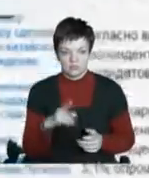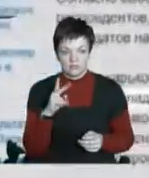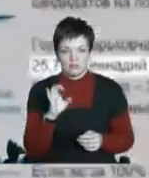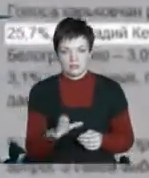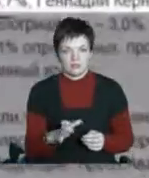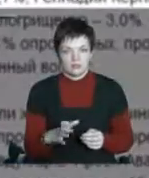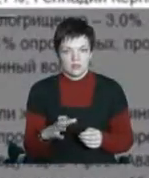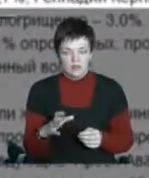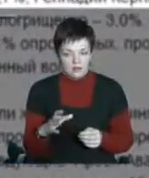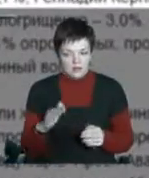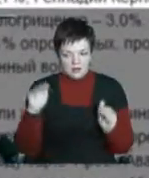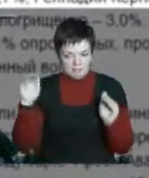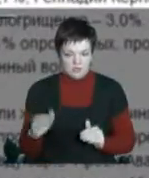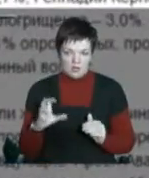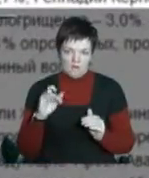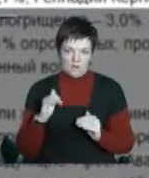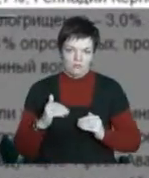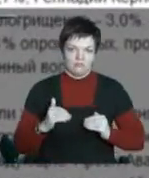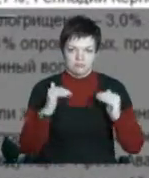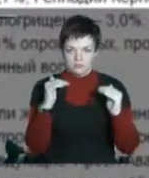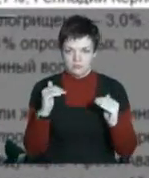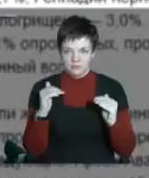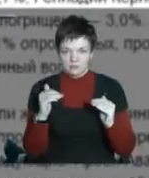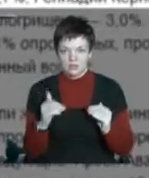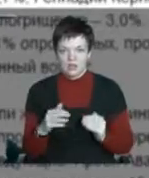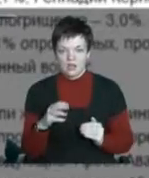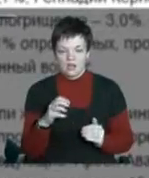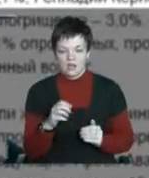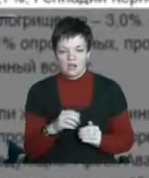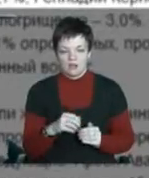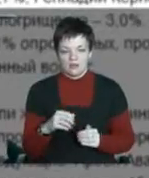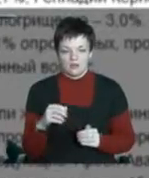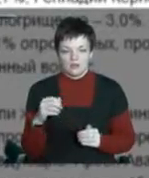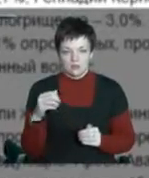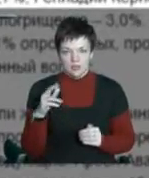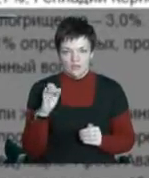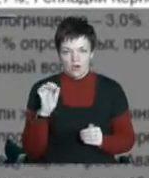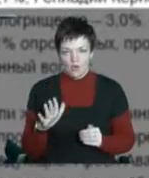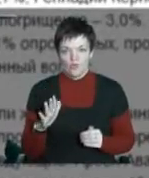перспектив города, Аваков набрал 25,7% голосов, Кернес –